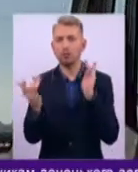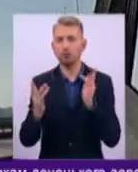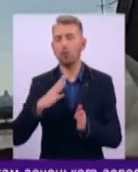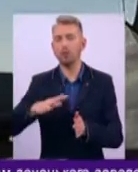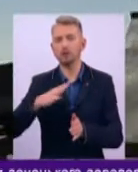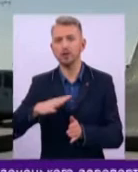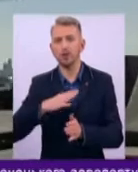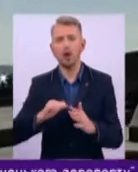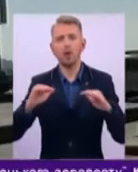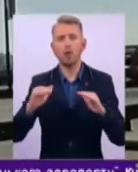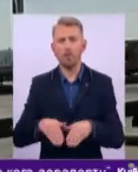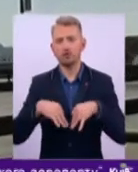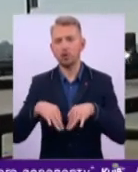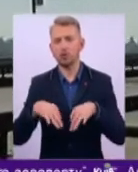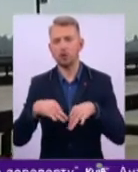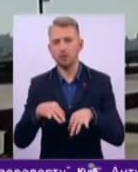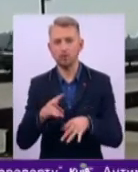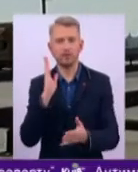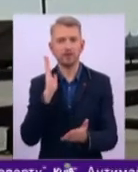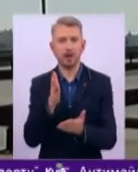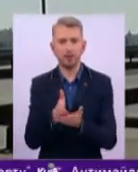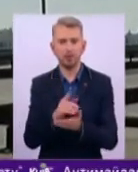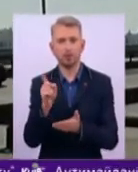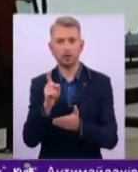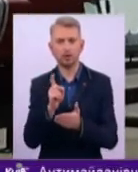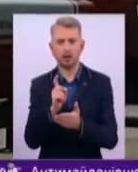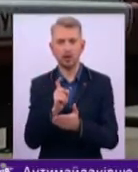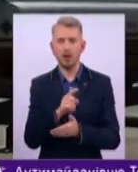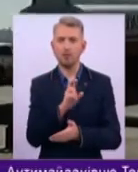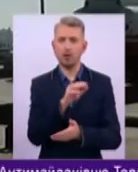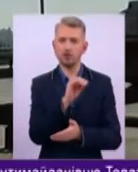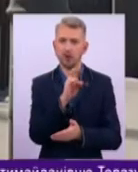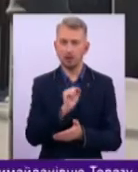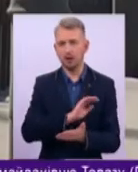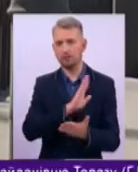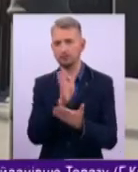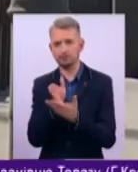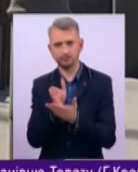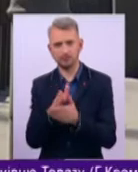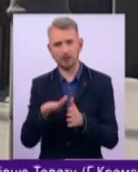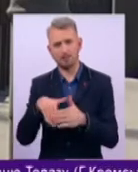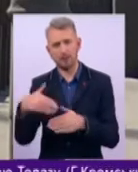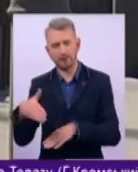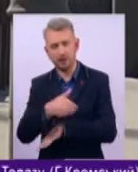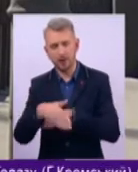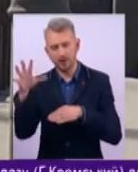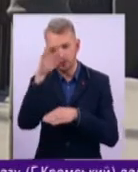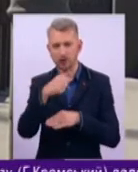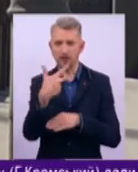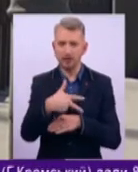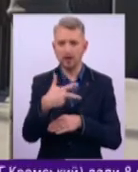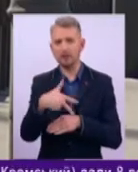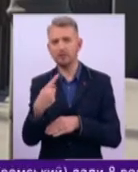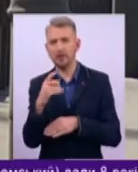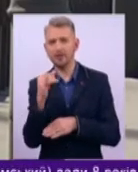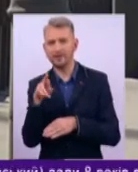очікується обмеження руху транспорту у напрямку з проспекту Миколи Бажана на Наддніпрянське шосе у ніч з 30 на 31